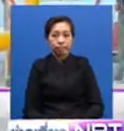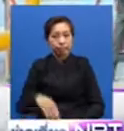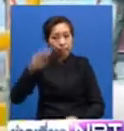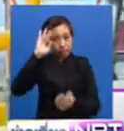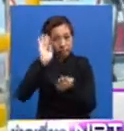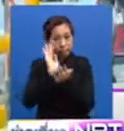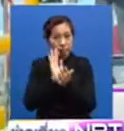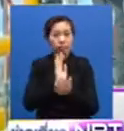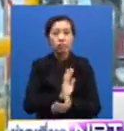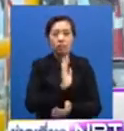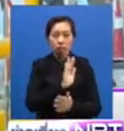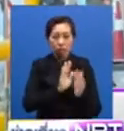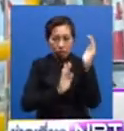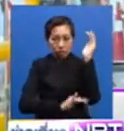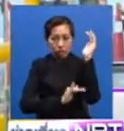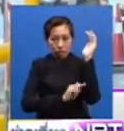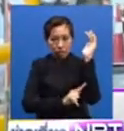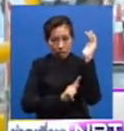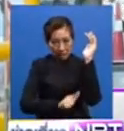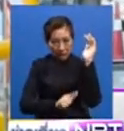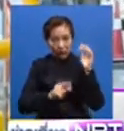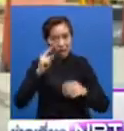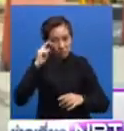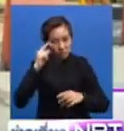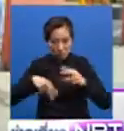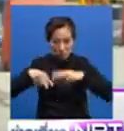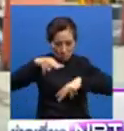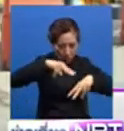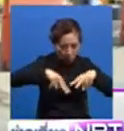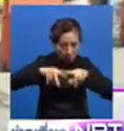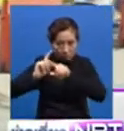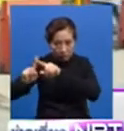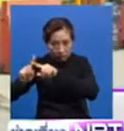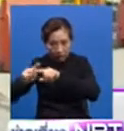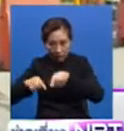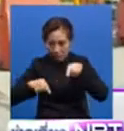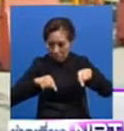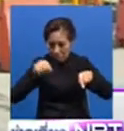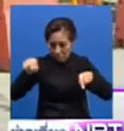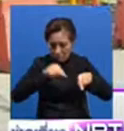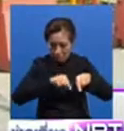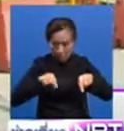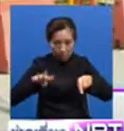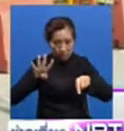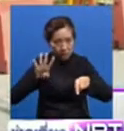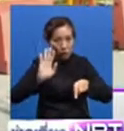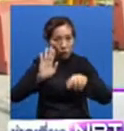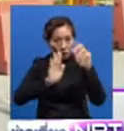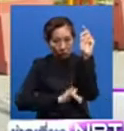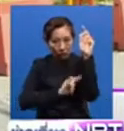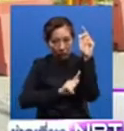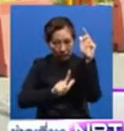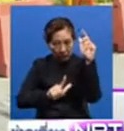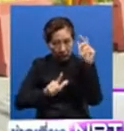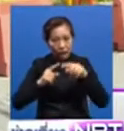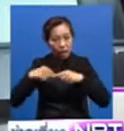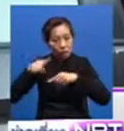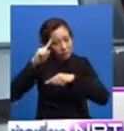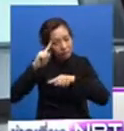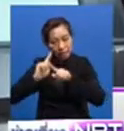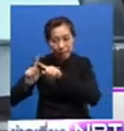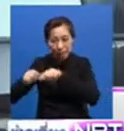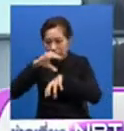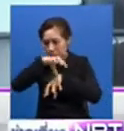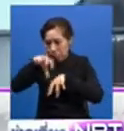ภูธรเมืองยะลายังคงวางกำลังตามจุดตรวจจุดสกัดหลักสี่มุมเมืองยะลาและจุดตรวจลอยในพื้นที่อย่างเข้มงวด